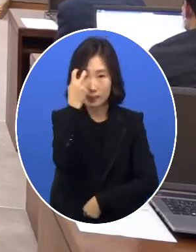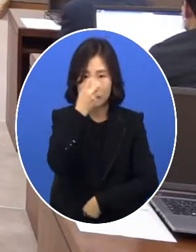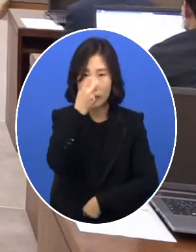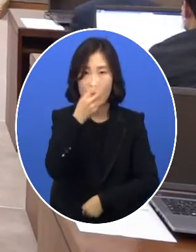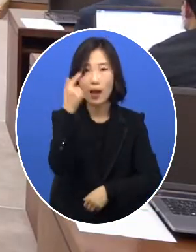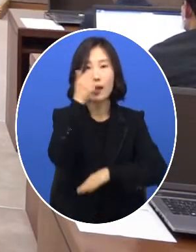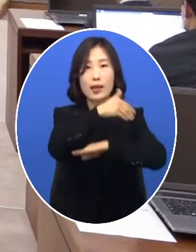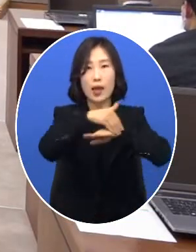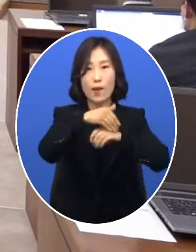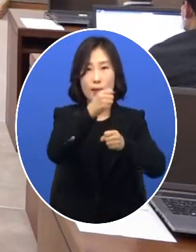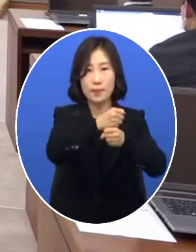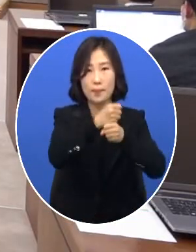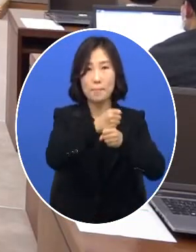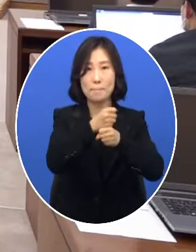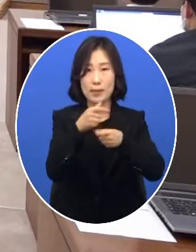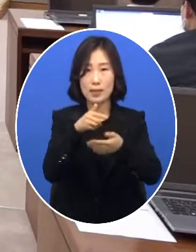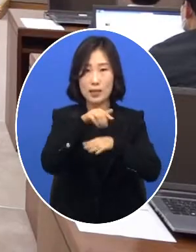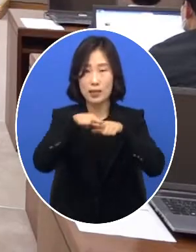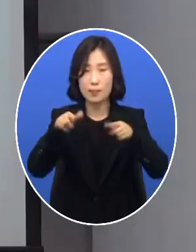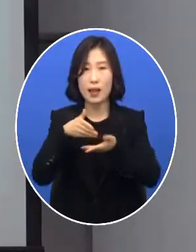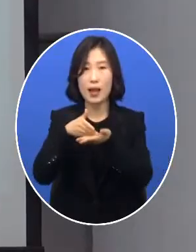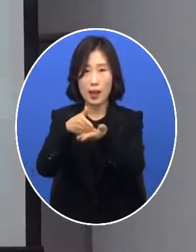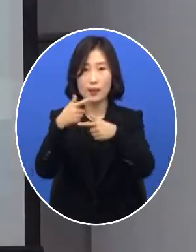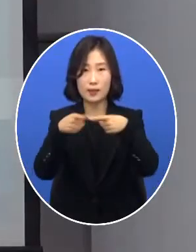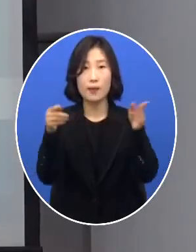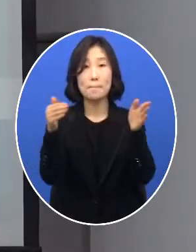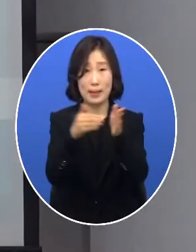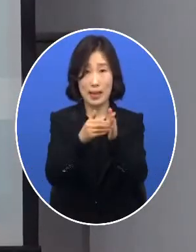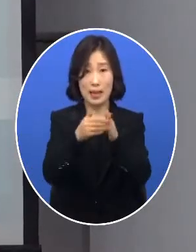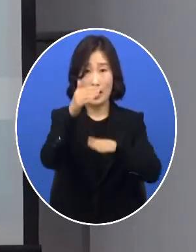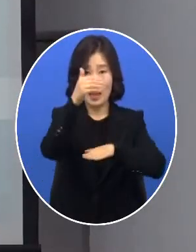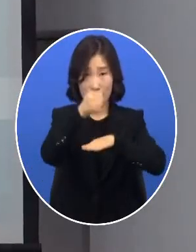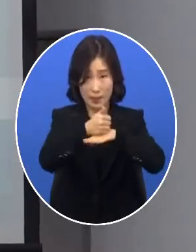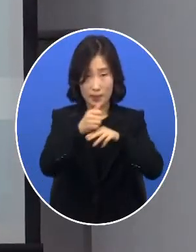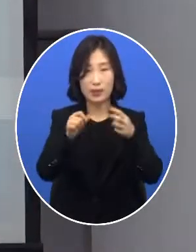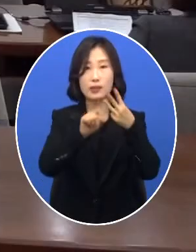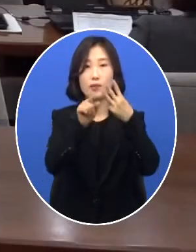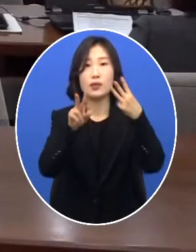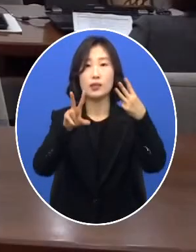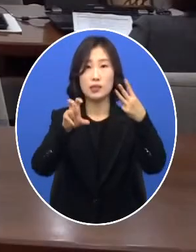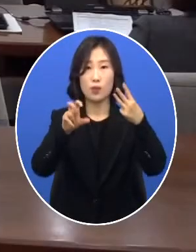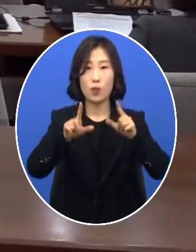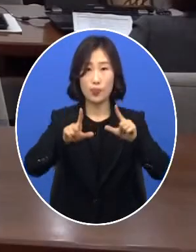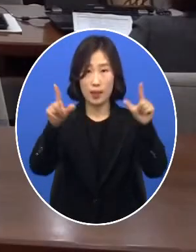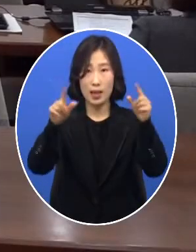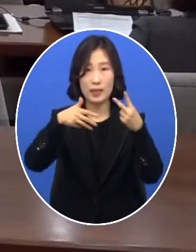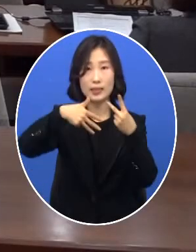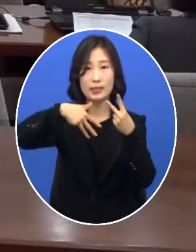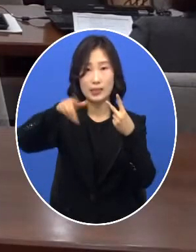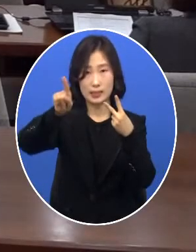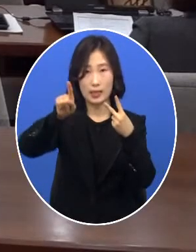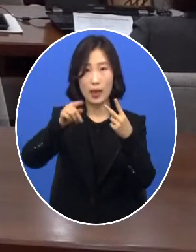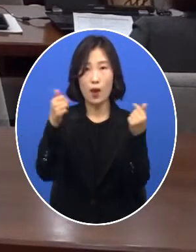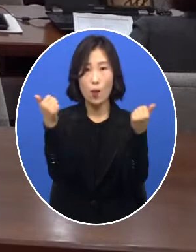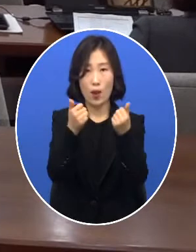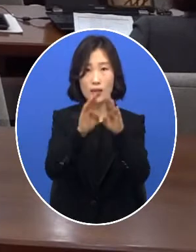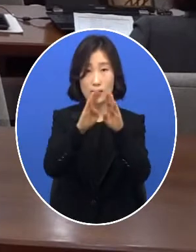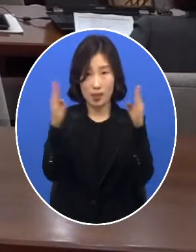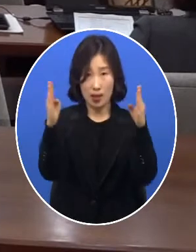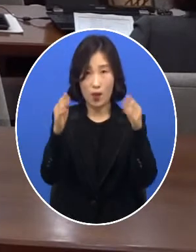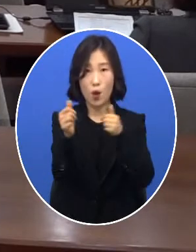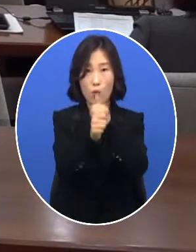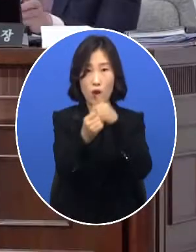일반 안건을 심사했습니다. 마지막 날인 25일에는 제2차 본회의를 열어 각